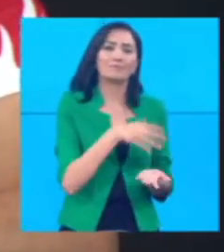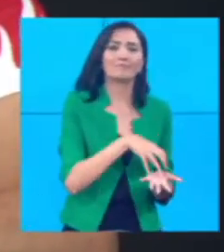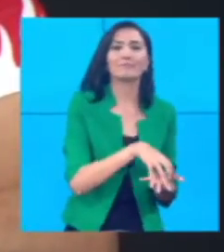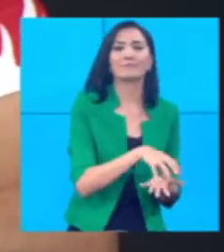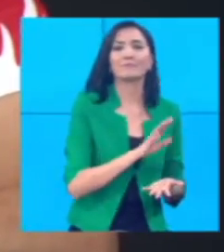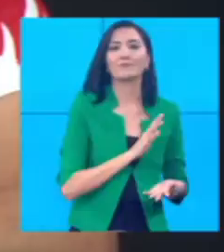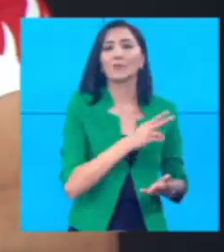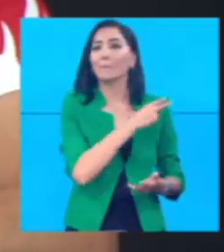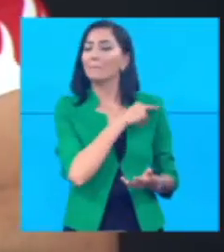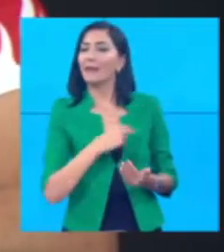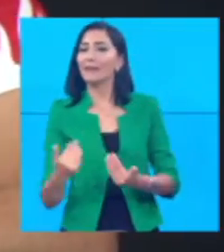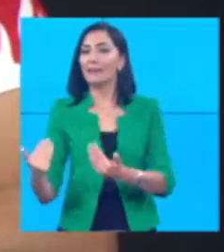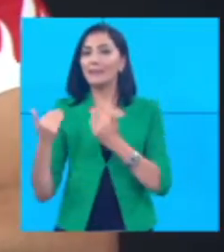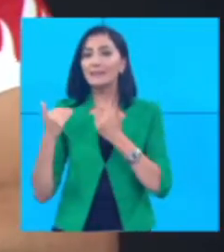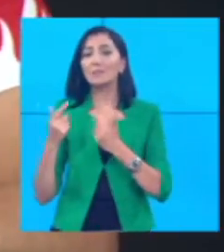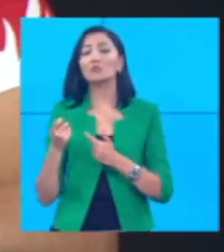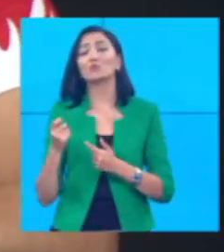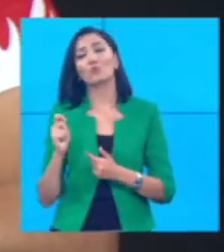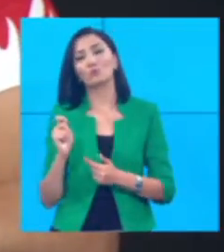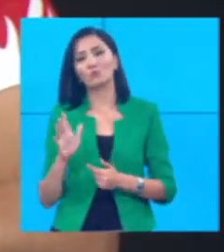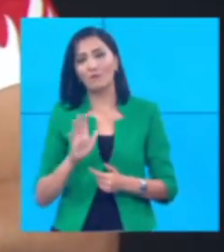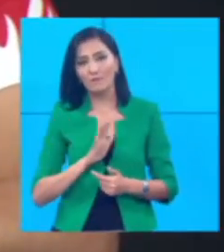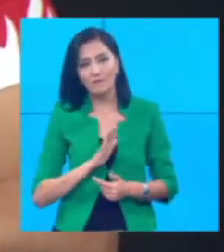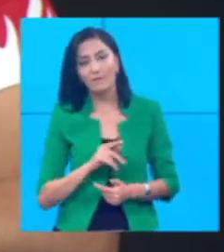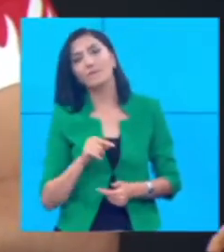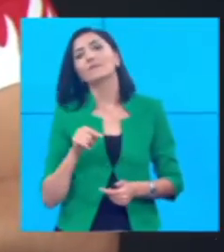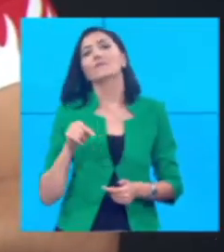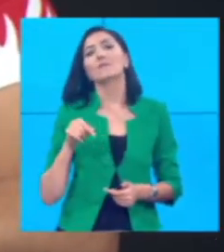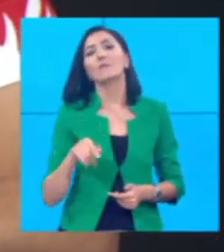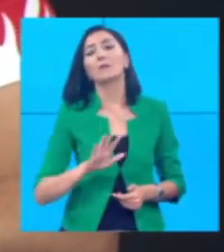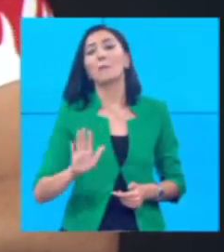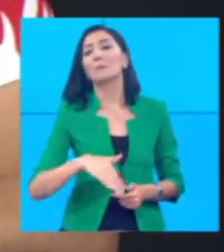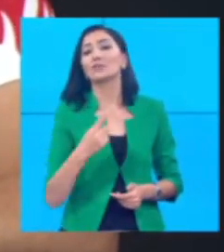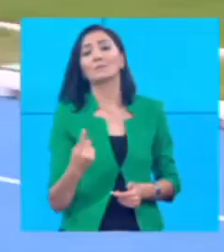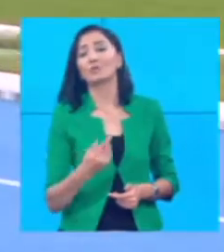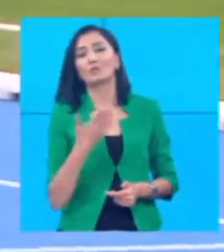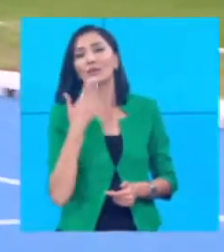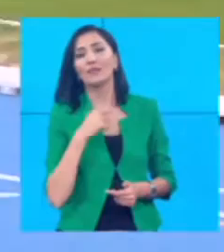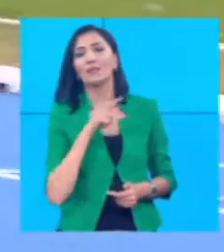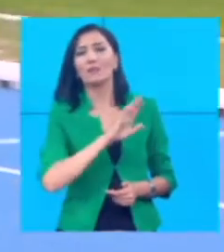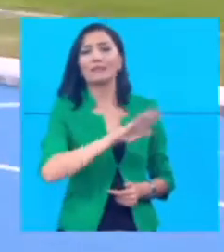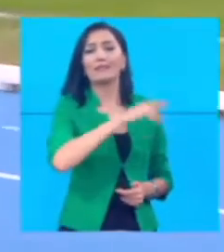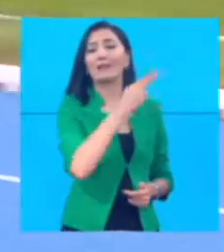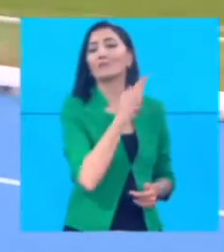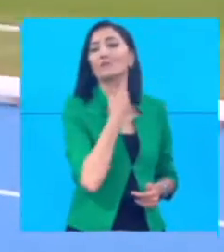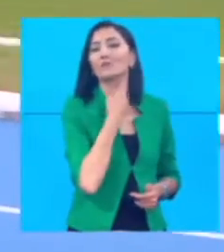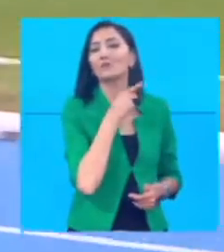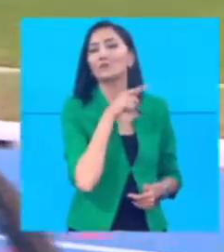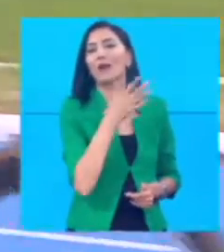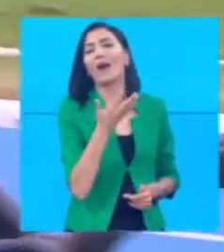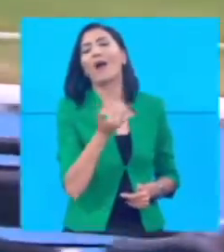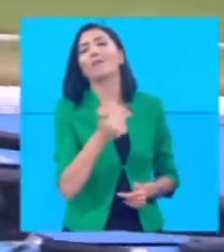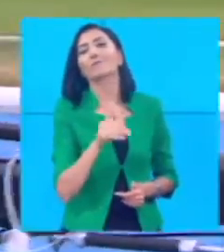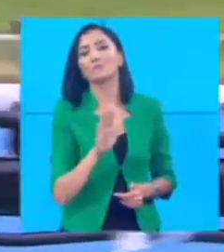bir bütçeyle. Belediye desteklemese çok zor durumda kalıyoruz. Yani ama başka şeyi yok yani. O bir kulüplerde